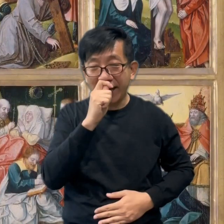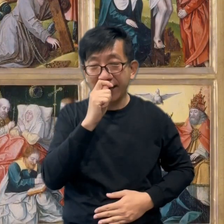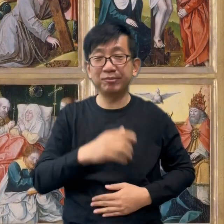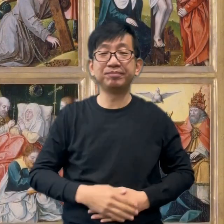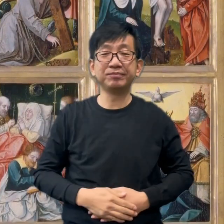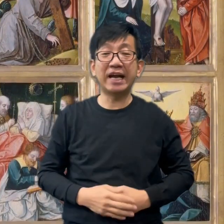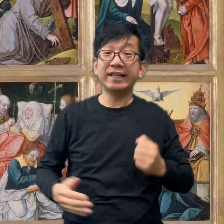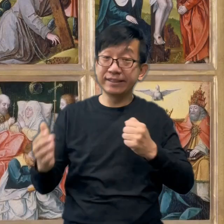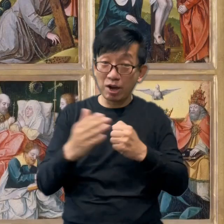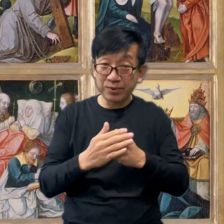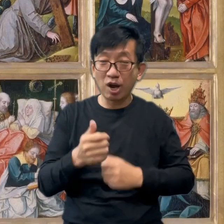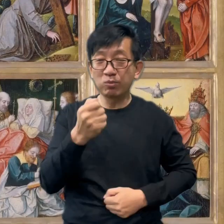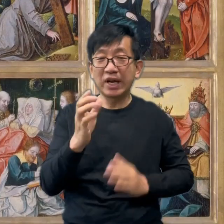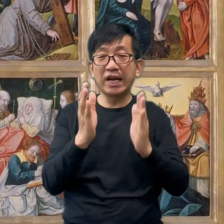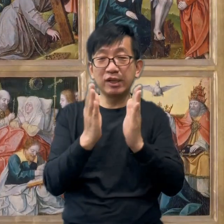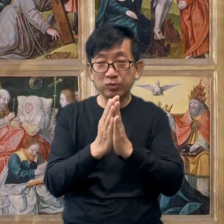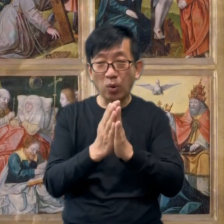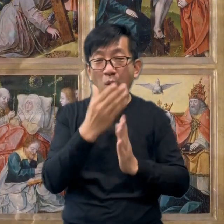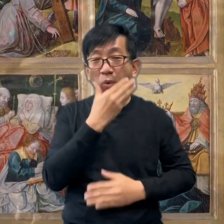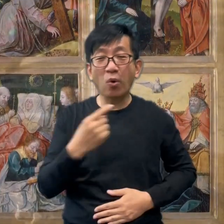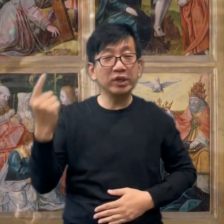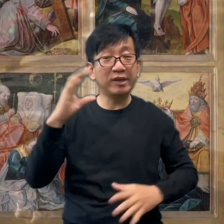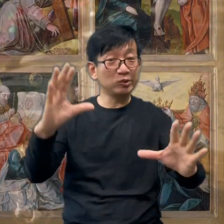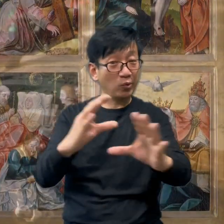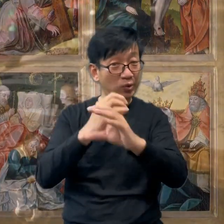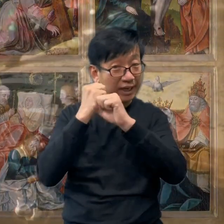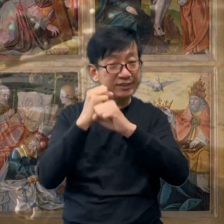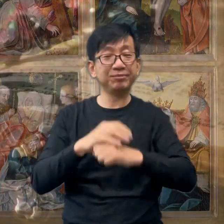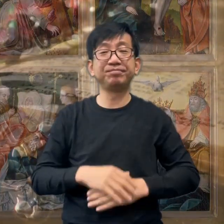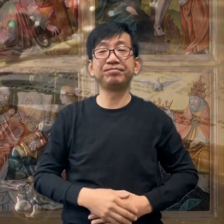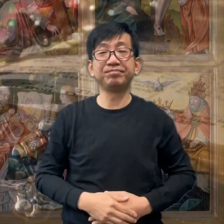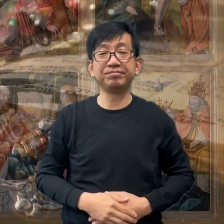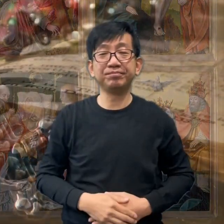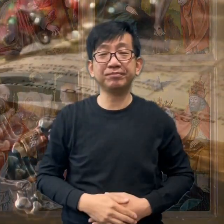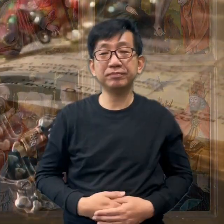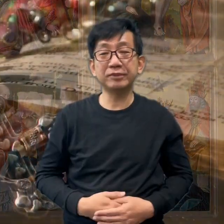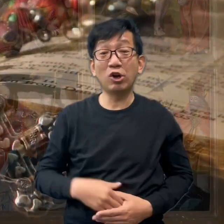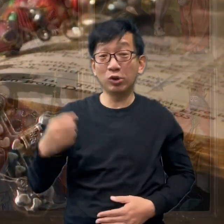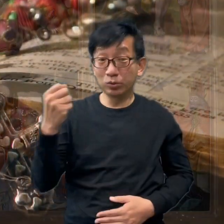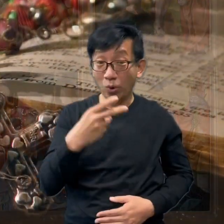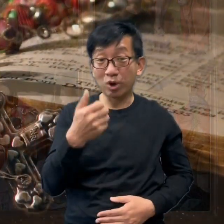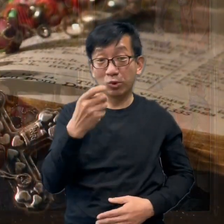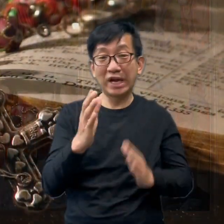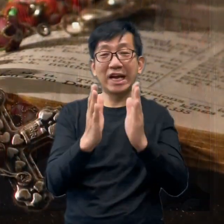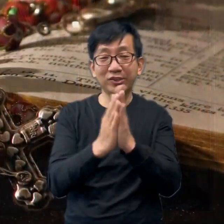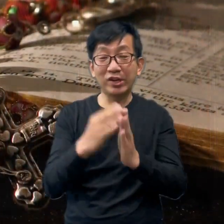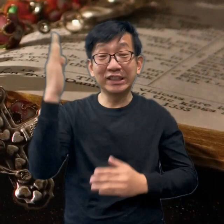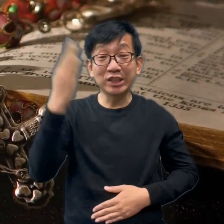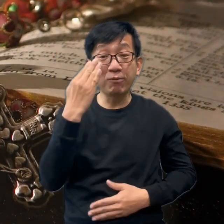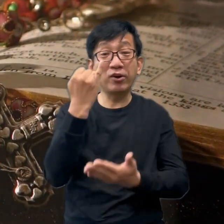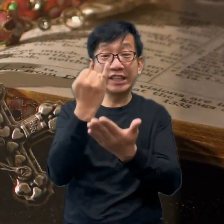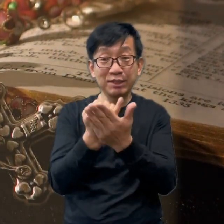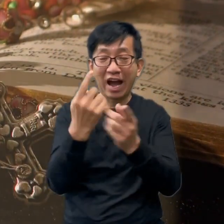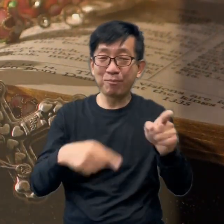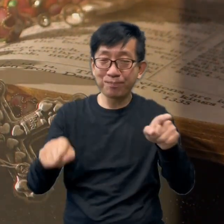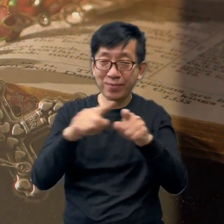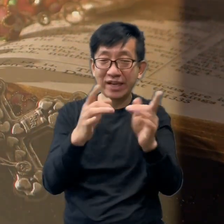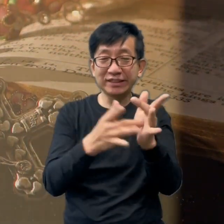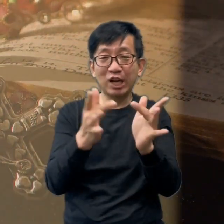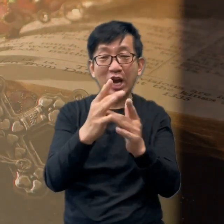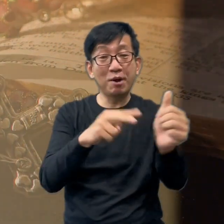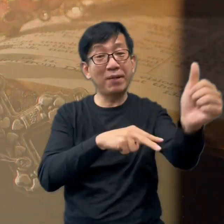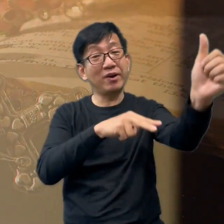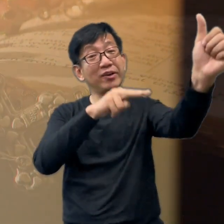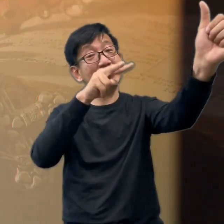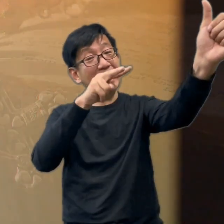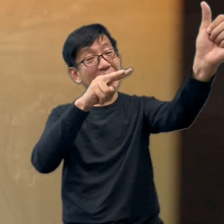전생애를 묵상합니다. 그래서 묵주기도는 복음의 요약입니다. 또 묵주기도는 성모님과